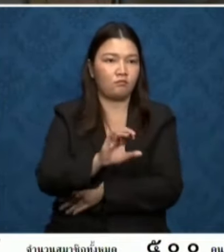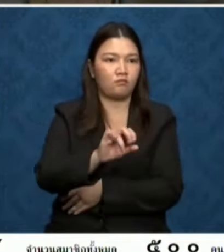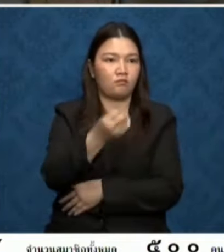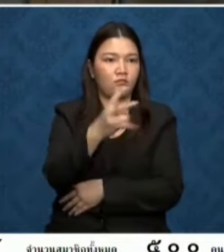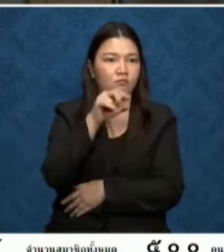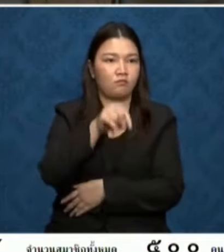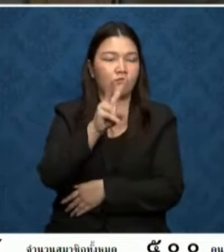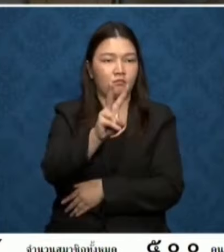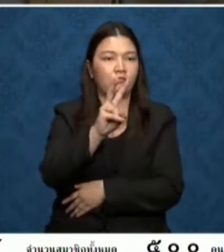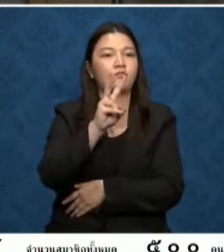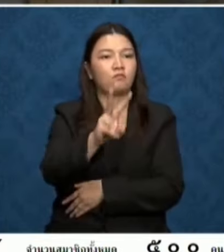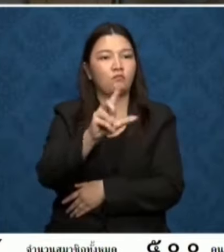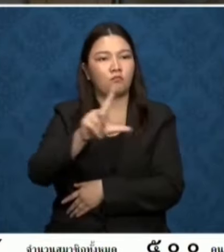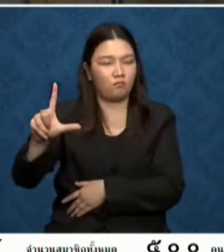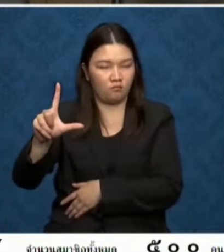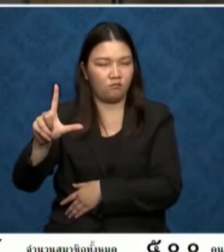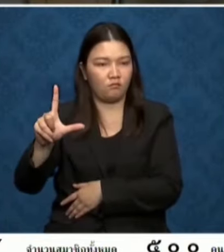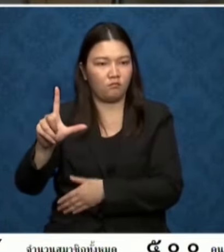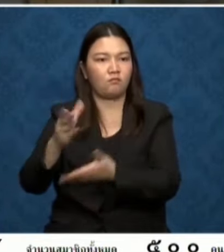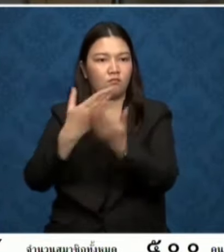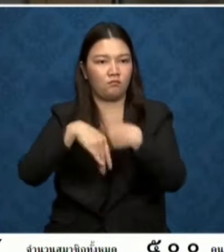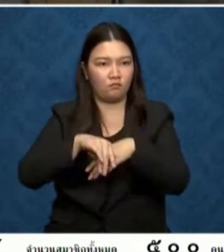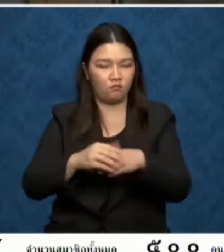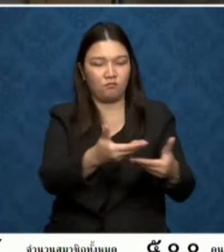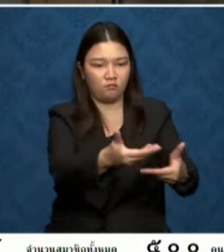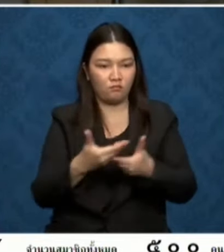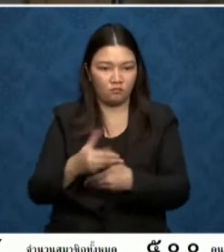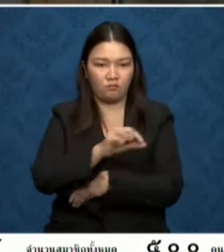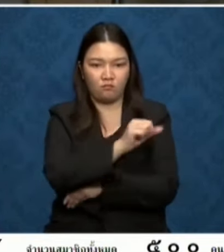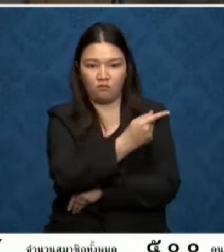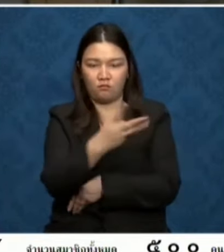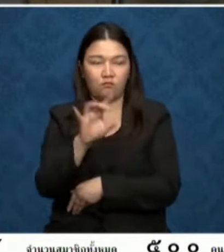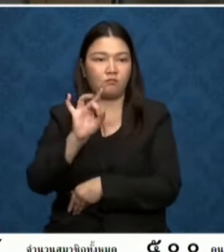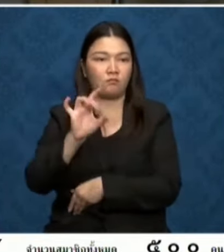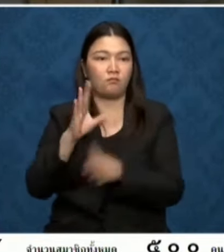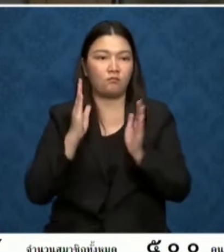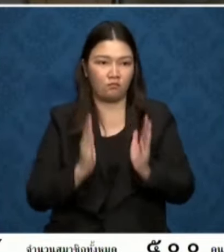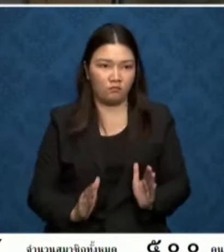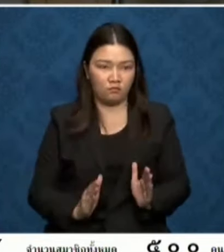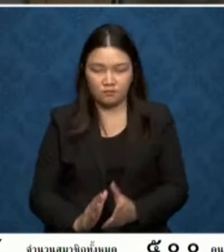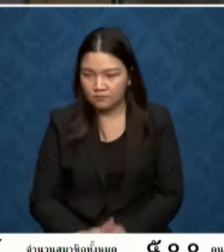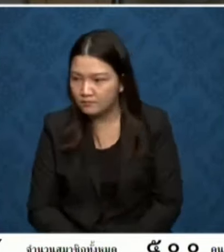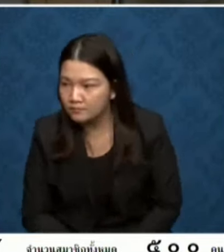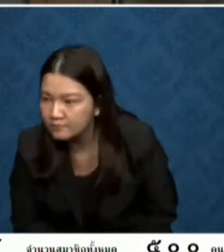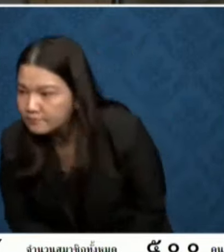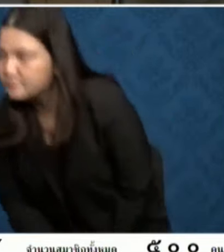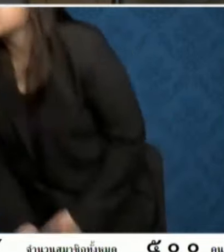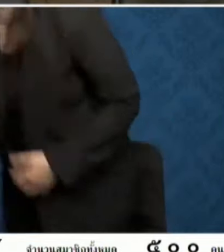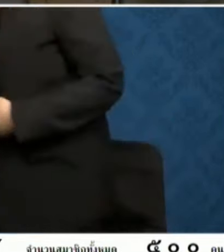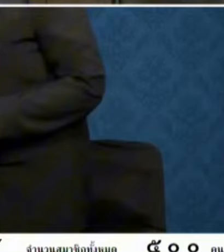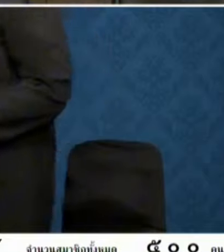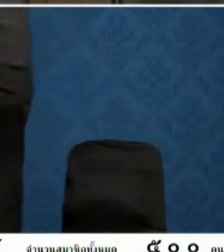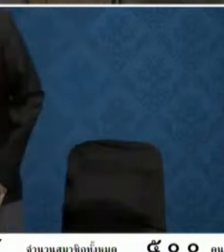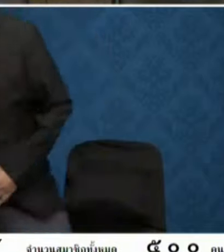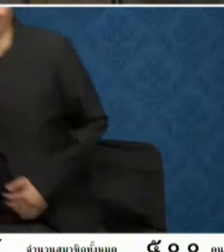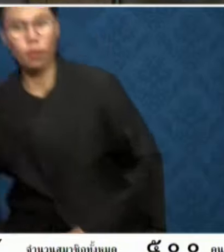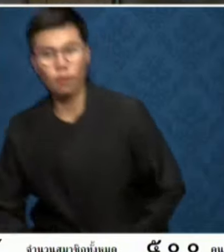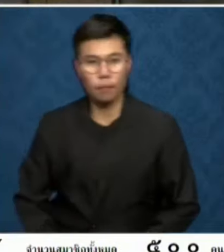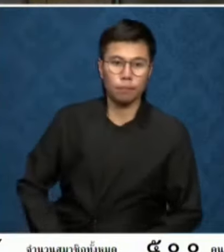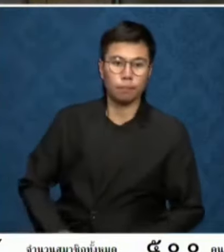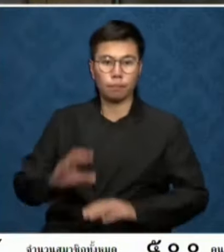การให้ผู้บริหารเข้ามาร่วมอบรมประมาณ100ท่านนะครับและโครงการที่2ที่เอกอยากที่จะพูดถึงในวันนี้นะ